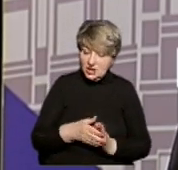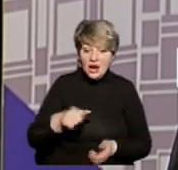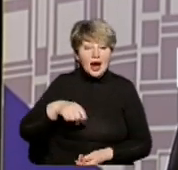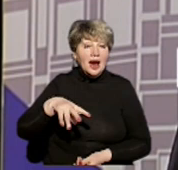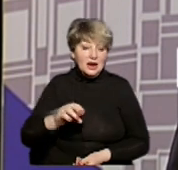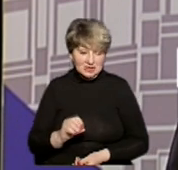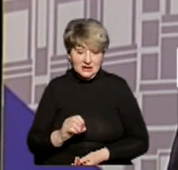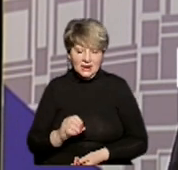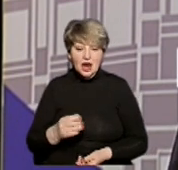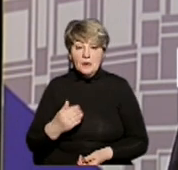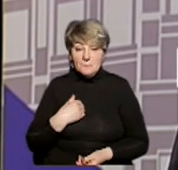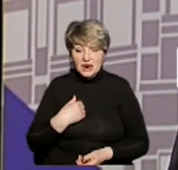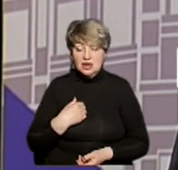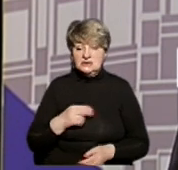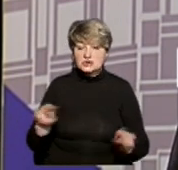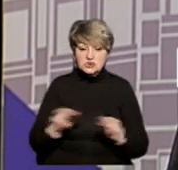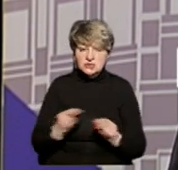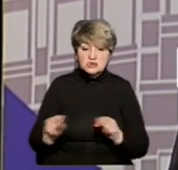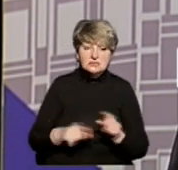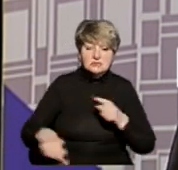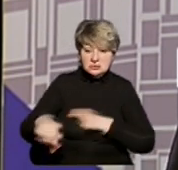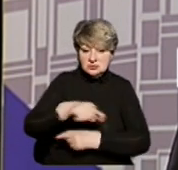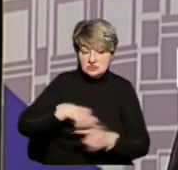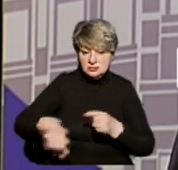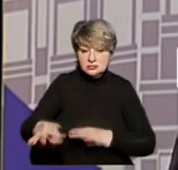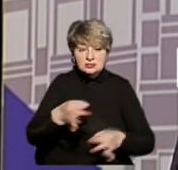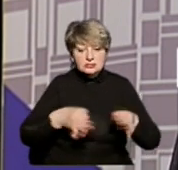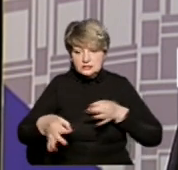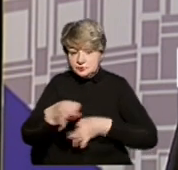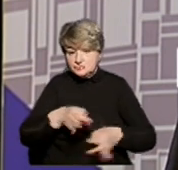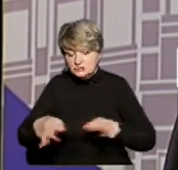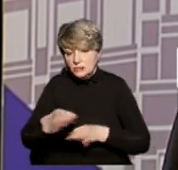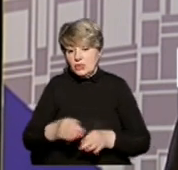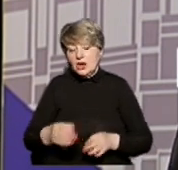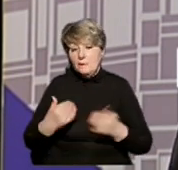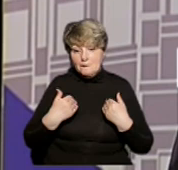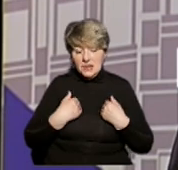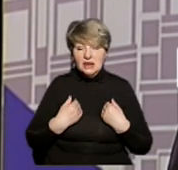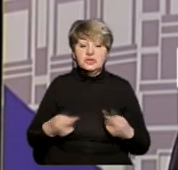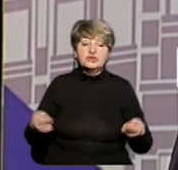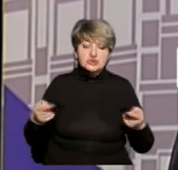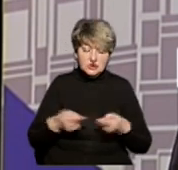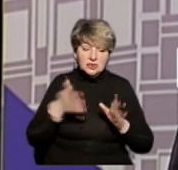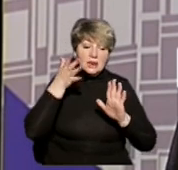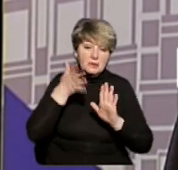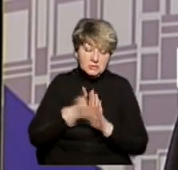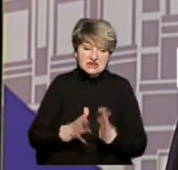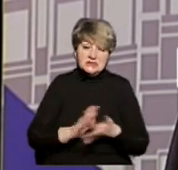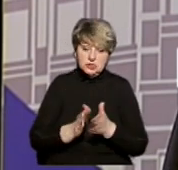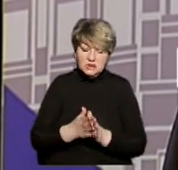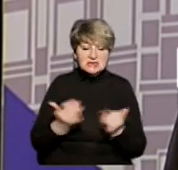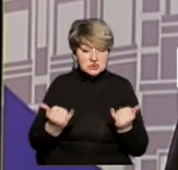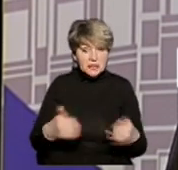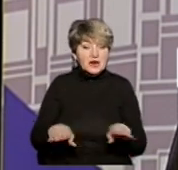ми вже говорили, ми з колегами так домовилися, що ми діємо виключно в інтересах дітей, і ми чітко усвідомлюємо, що сьогодні ситуація